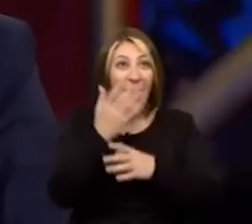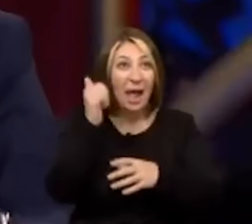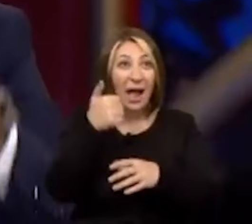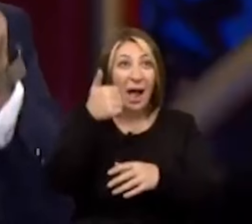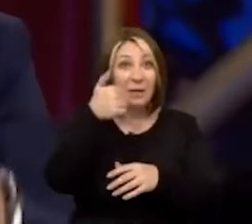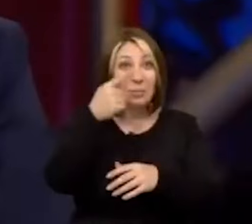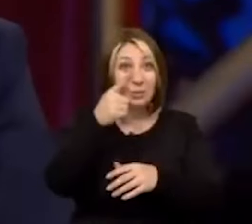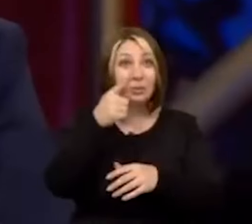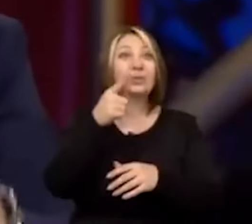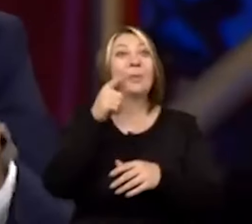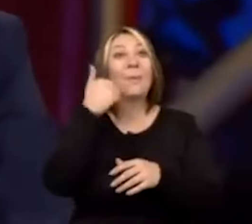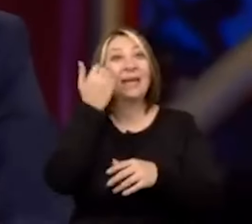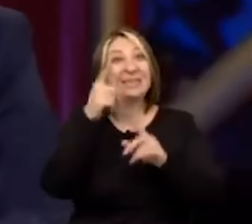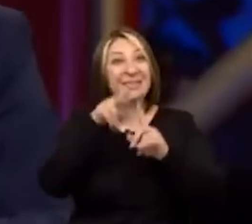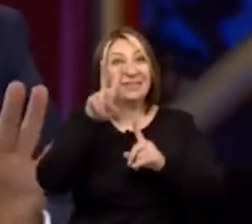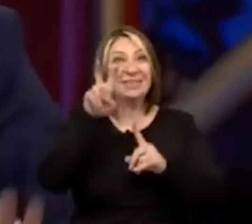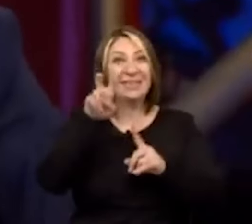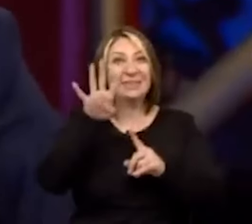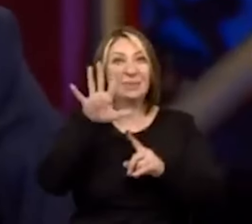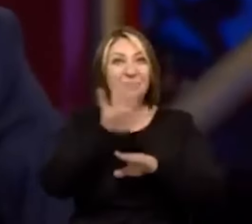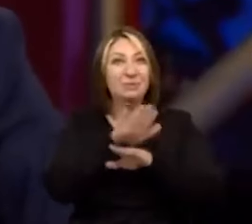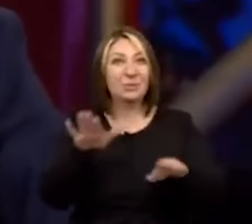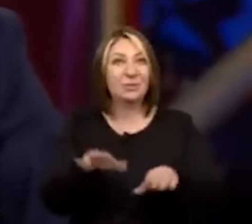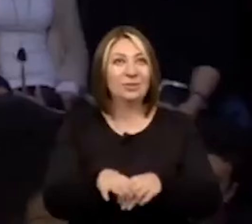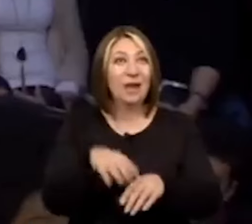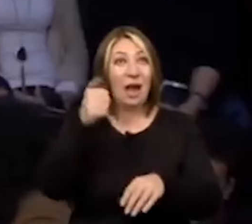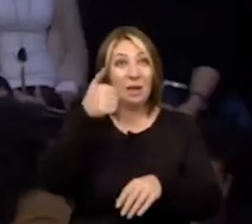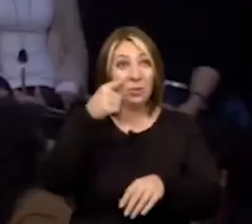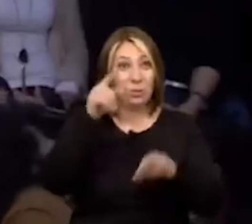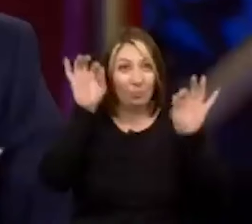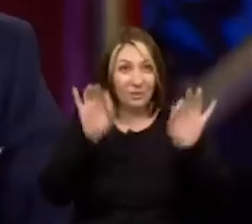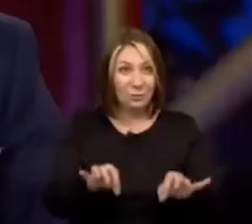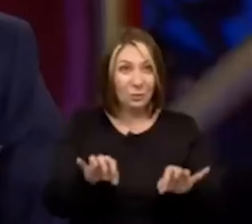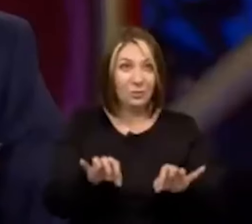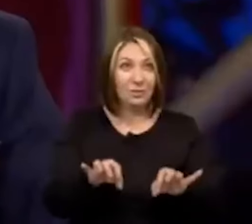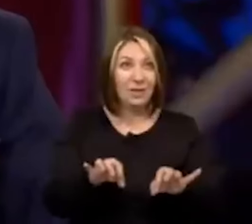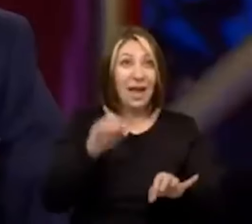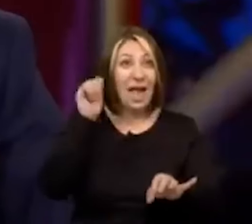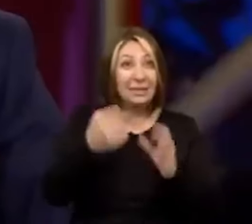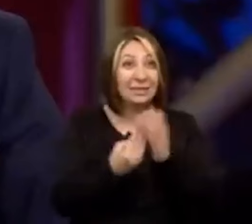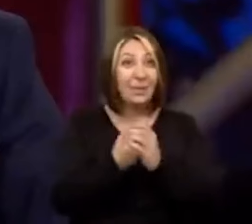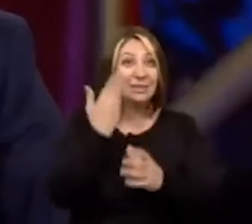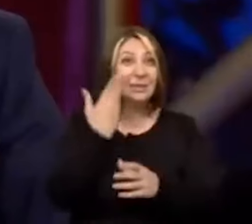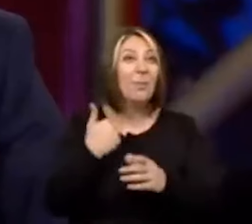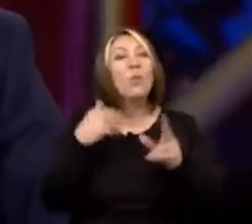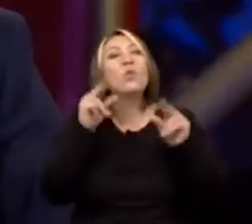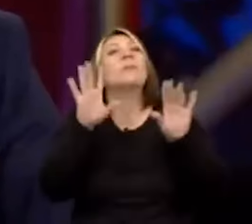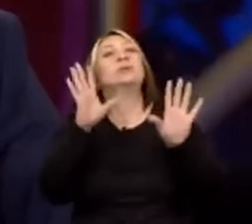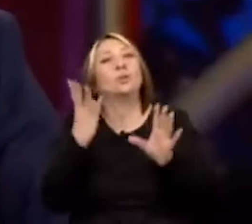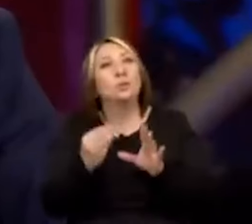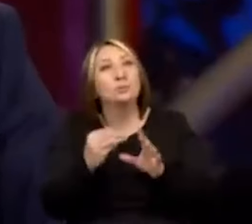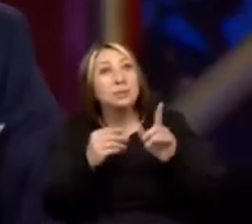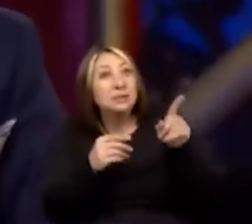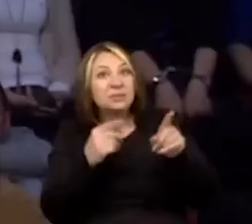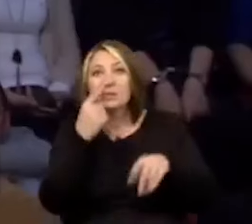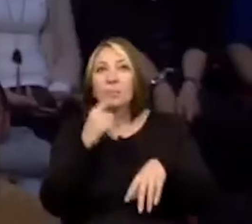sabah 6.30'da Beyaz TV'de 8.45'te bitiyor. 6.30'da? 6.30'da uyanıyorum. Her sabah izleyebilirim. O saatte uyumamış oluyorum.